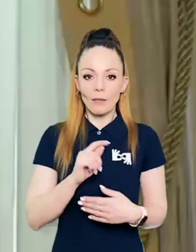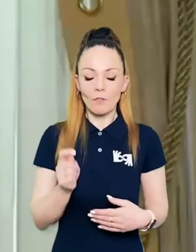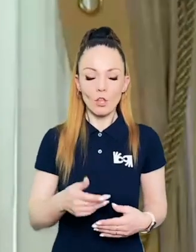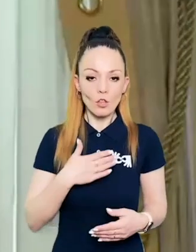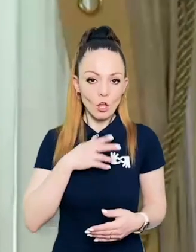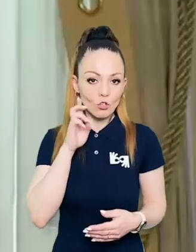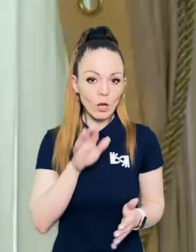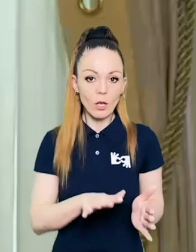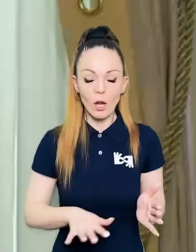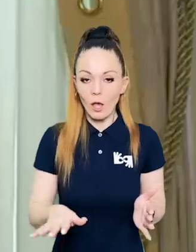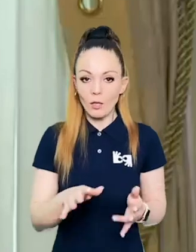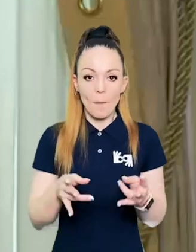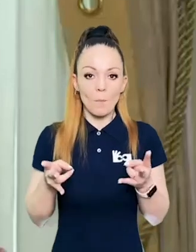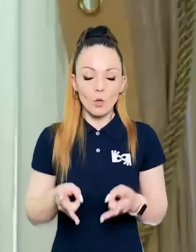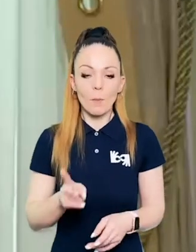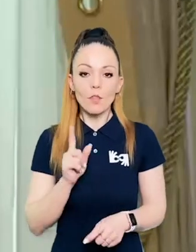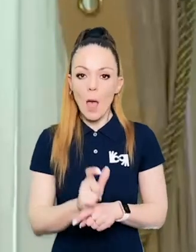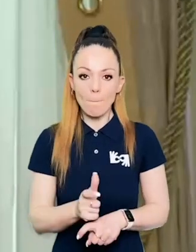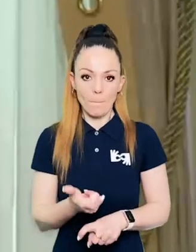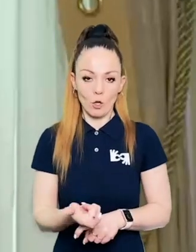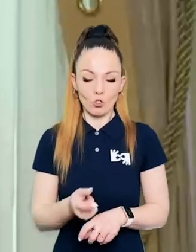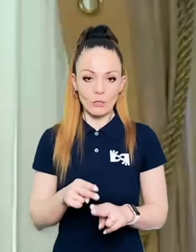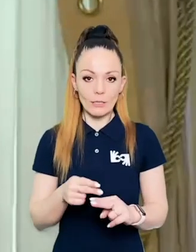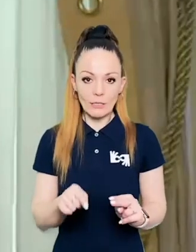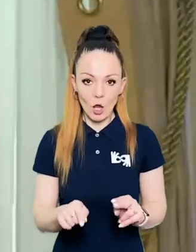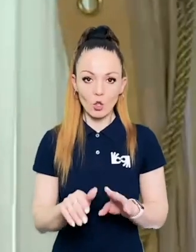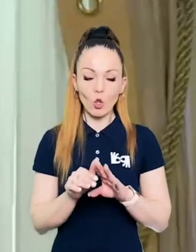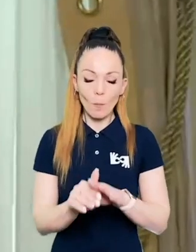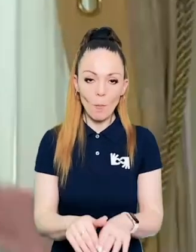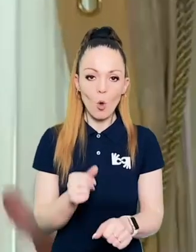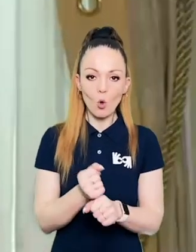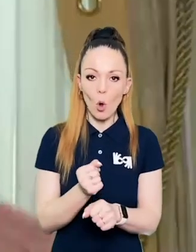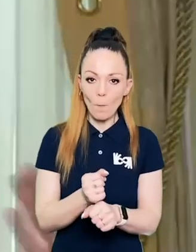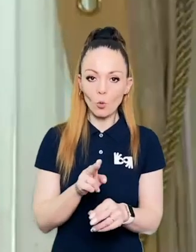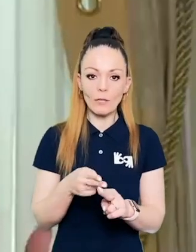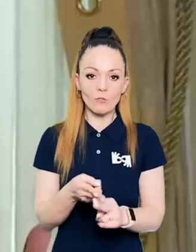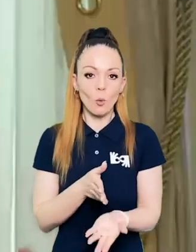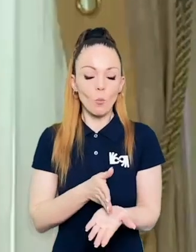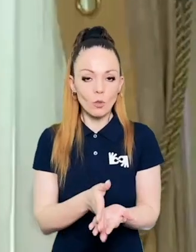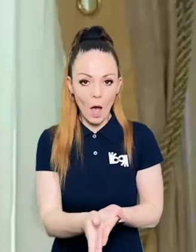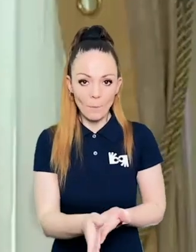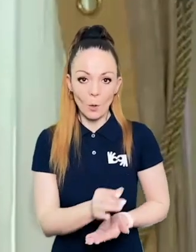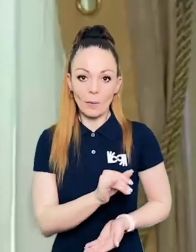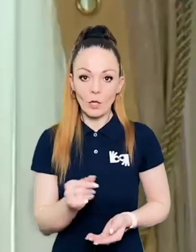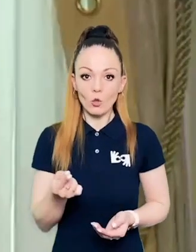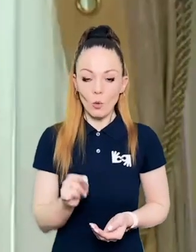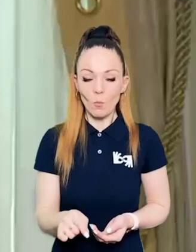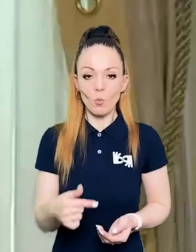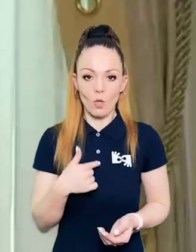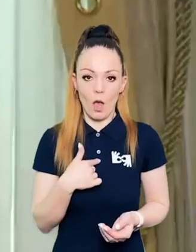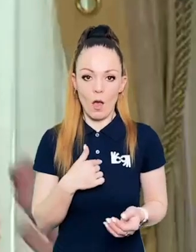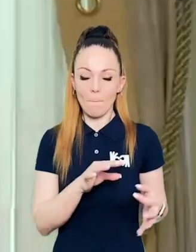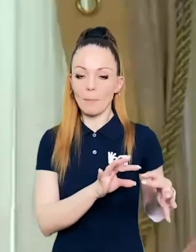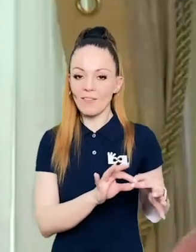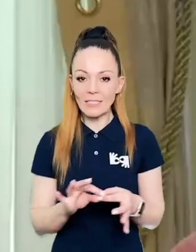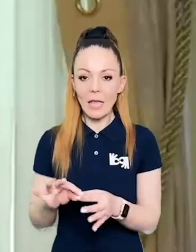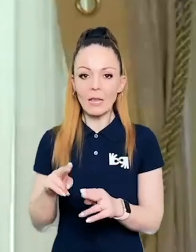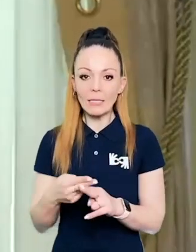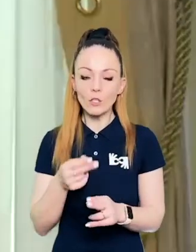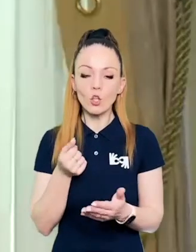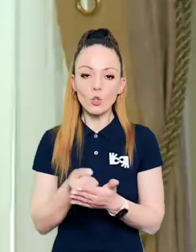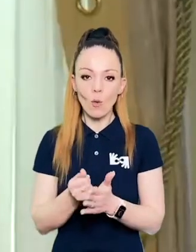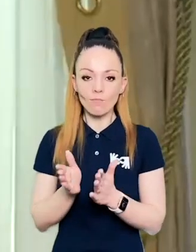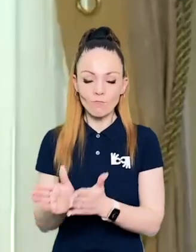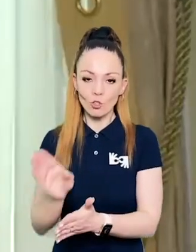Тобто наша країна потребує як найбільше цієї допомоги, роботи в цьому напрямку. Тому я прив'язала це